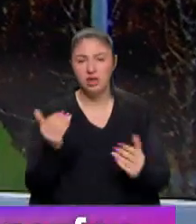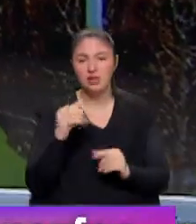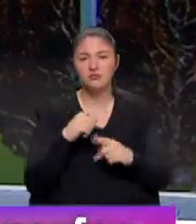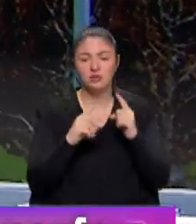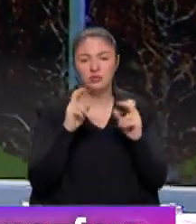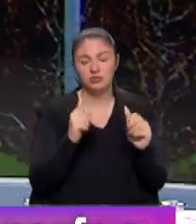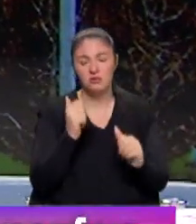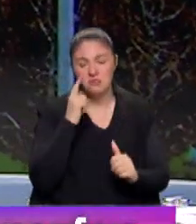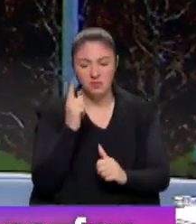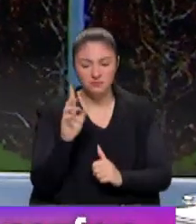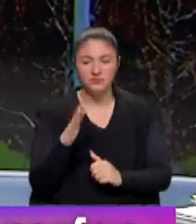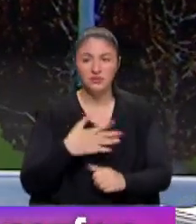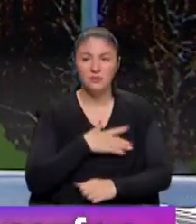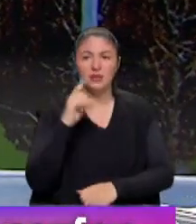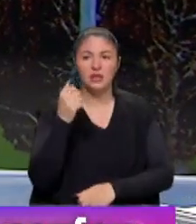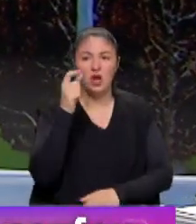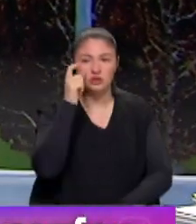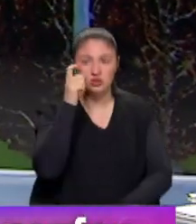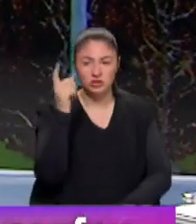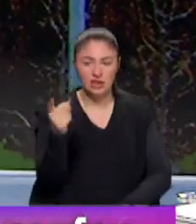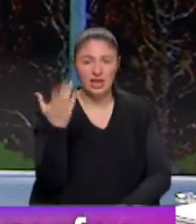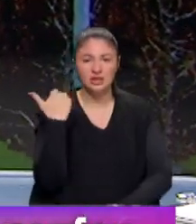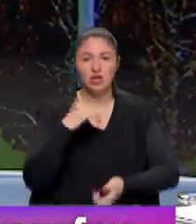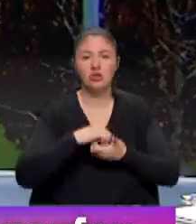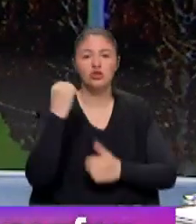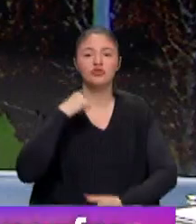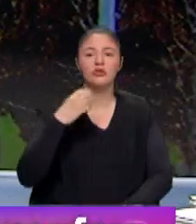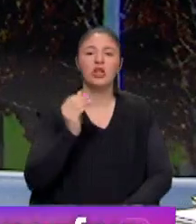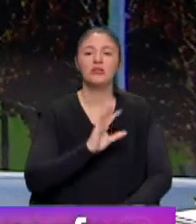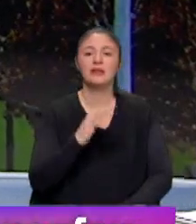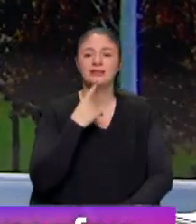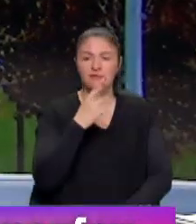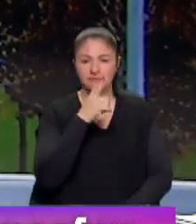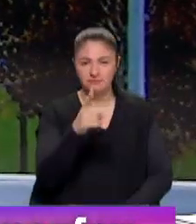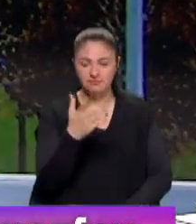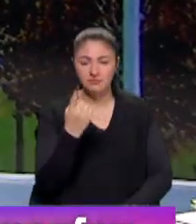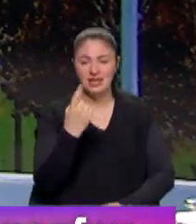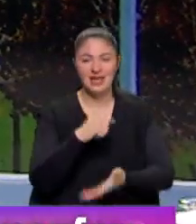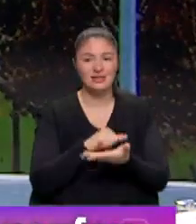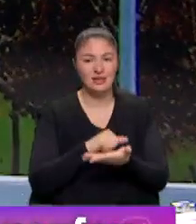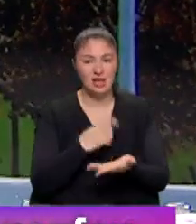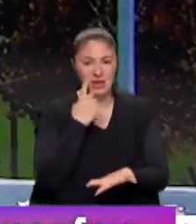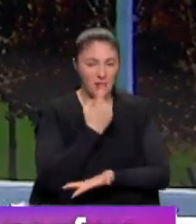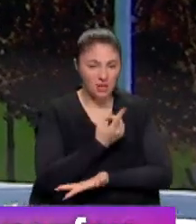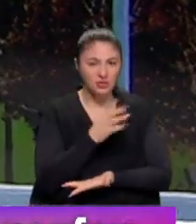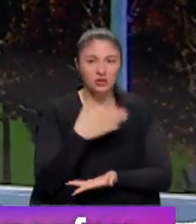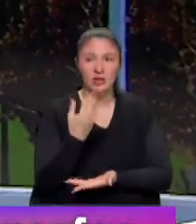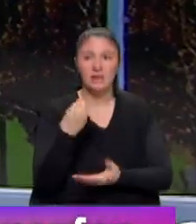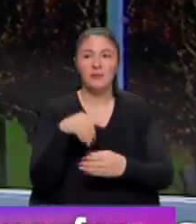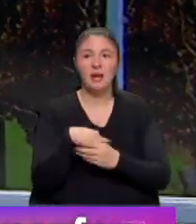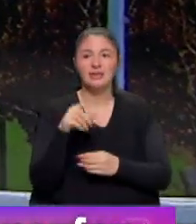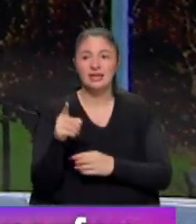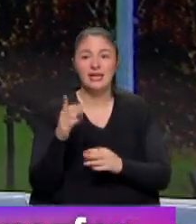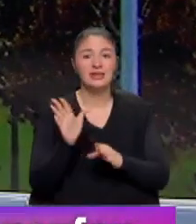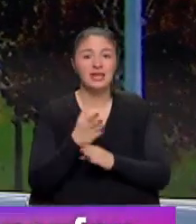siyaset konusu. CHP lideri Özgür Özel eski dosttan düşman olmaz diye seslendi. Bir gazetelere bakalım. Sonra İyi